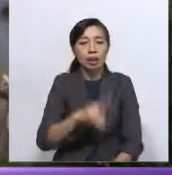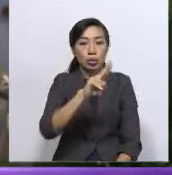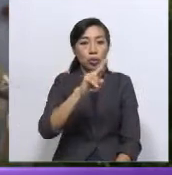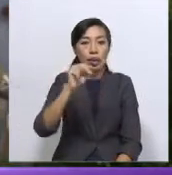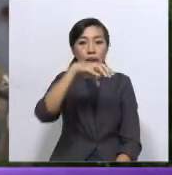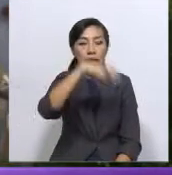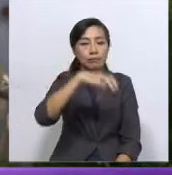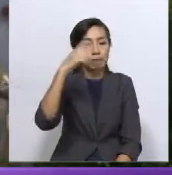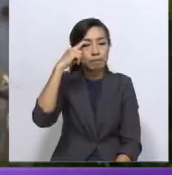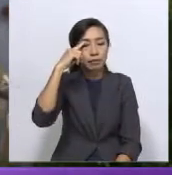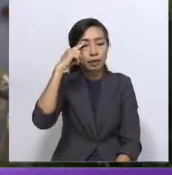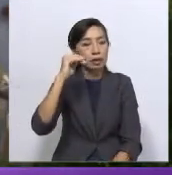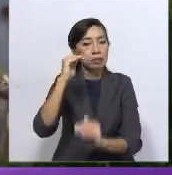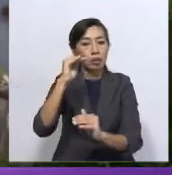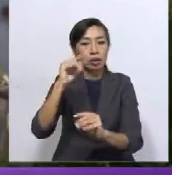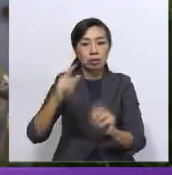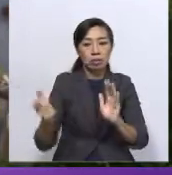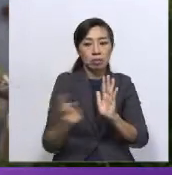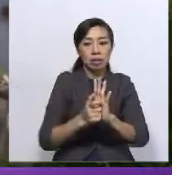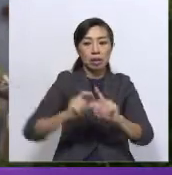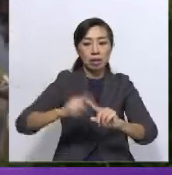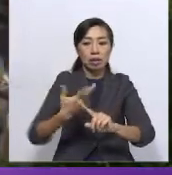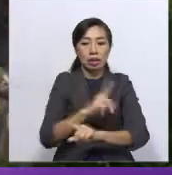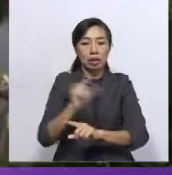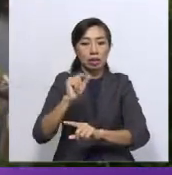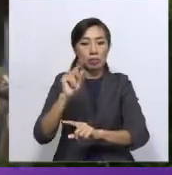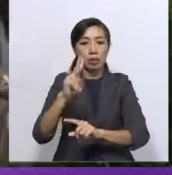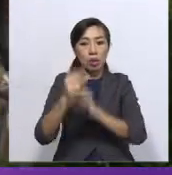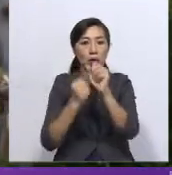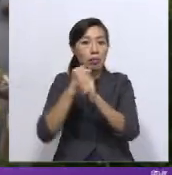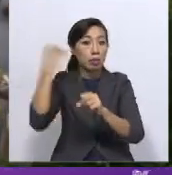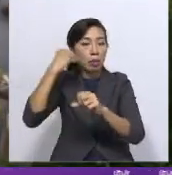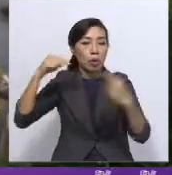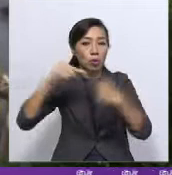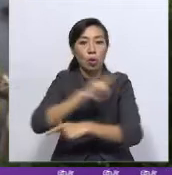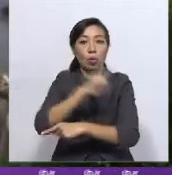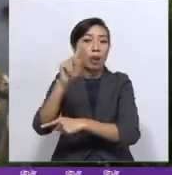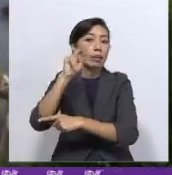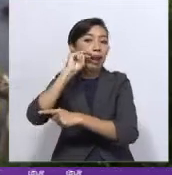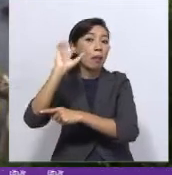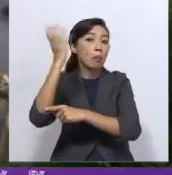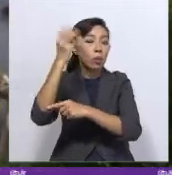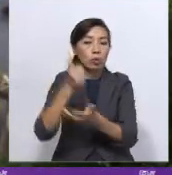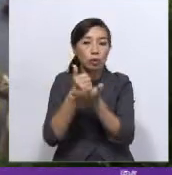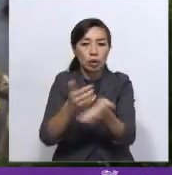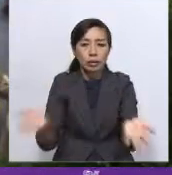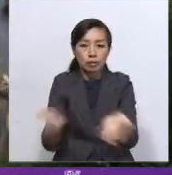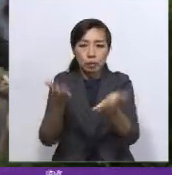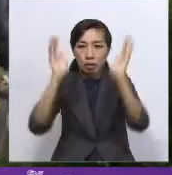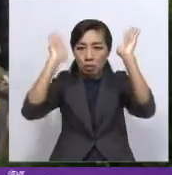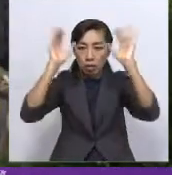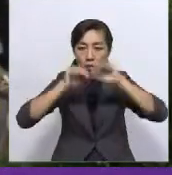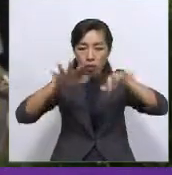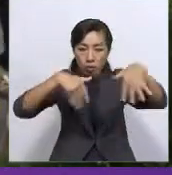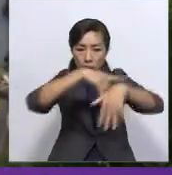ติครับเขาจึงมีการกำหนดให้ในวันที่22มีนาคมของทุกปีนั้นเป็นวันน้ำโลกเพื่อที่จะส่งเสริมก็รณรงค์ครับให้ประชาค